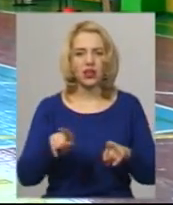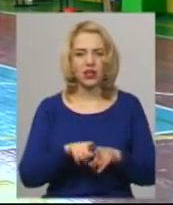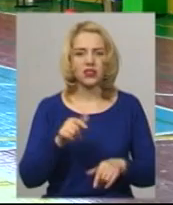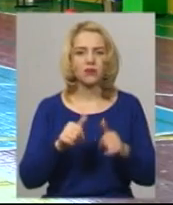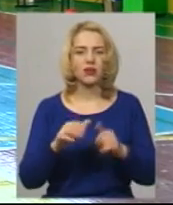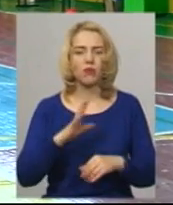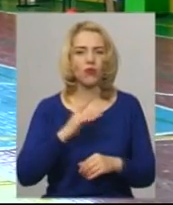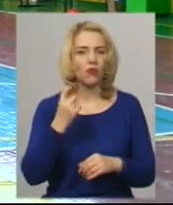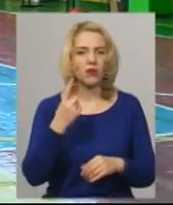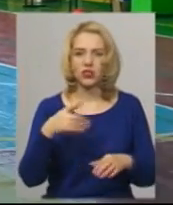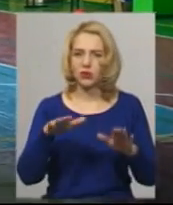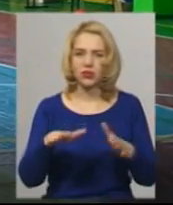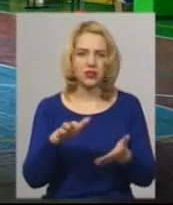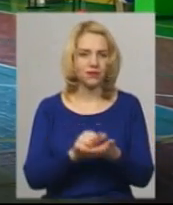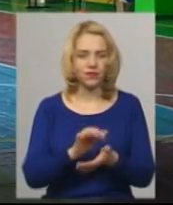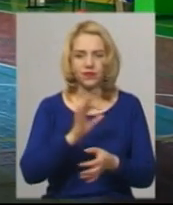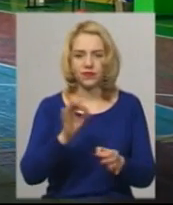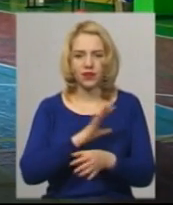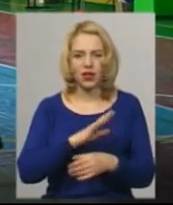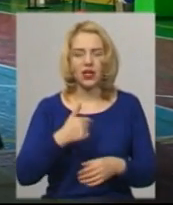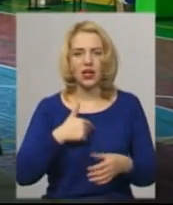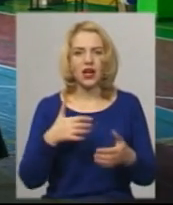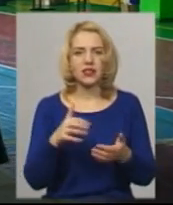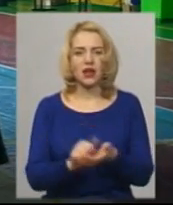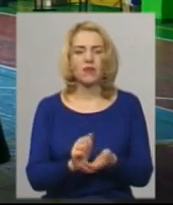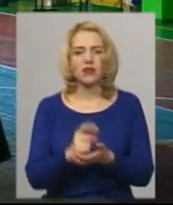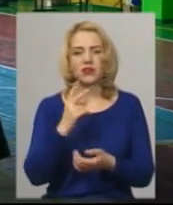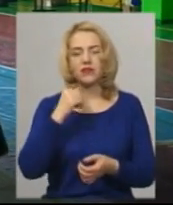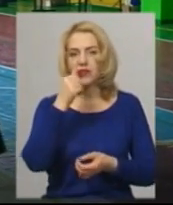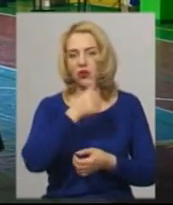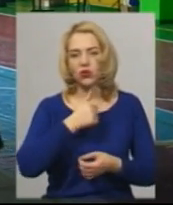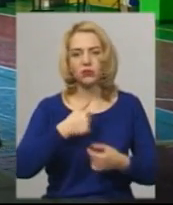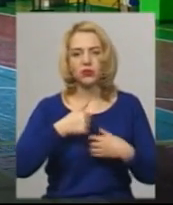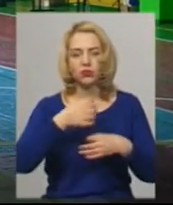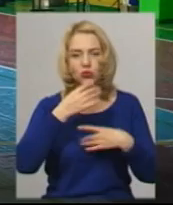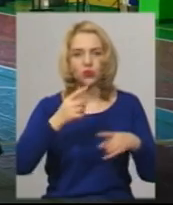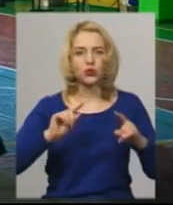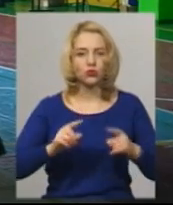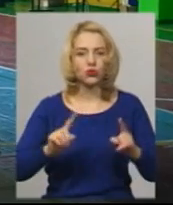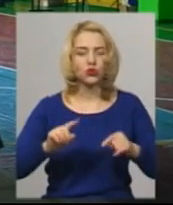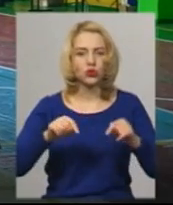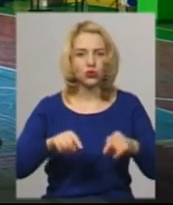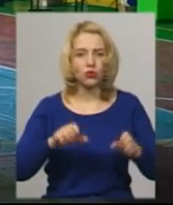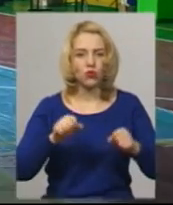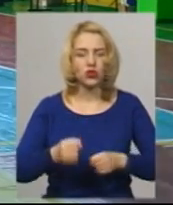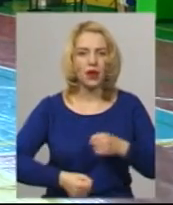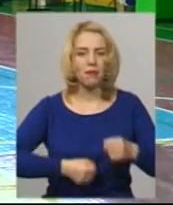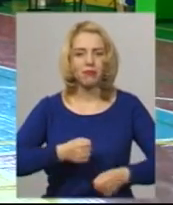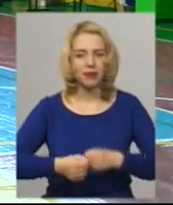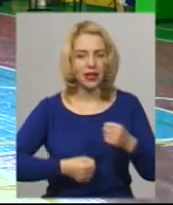здобули. Я займаюся вже як 2 роки. Мені подобається, тому що тут можна бігати